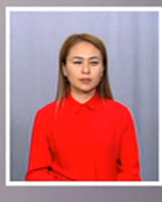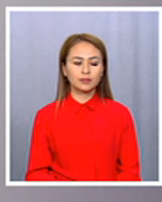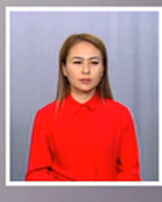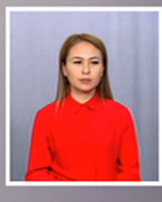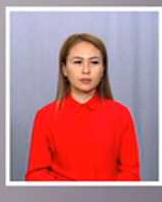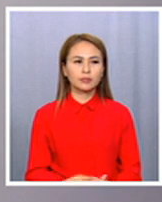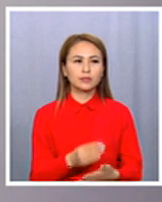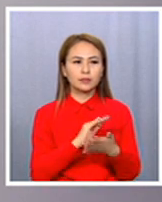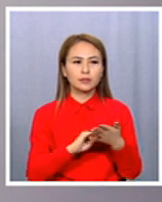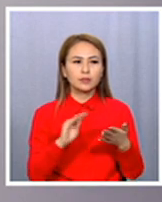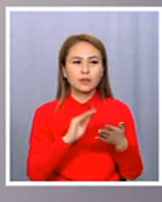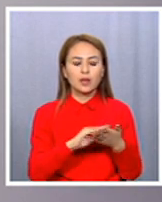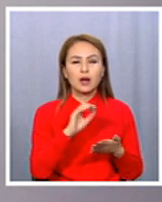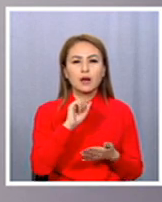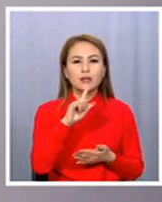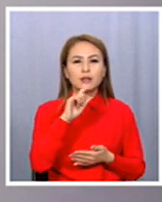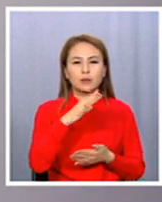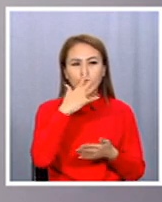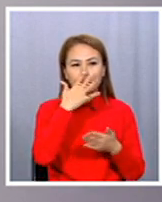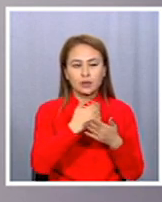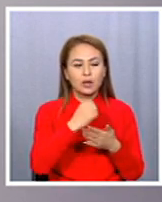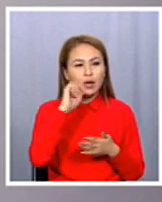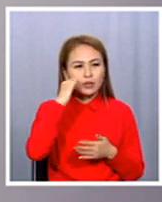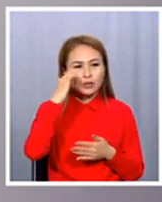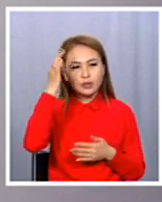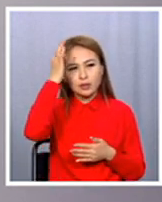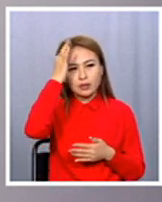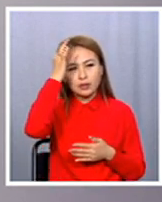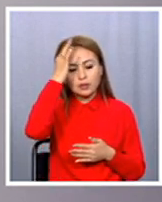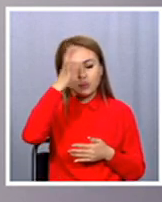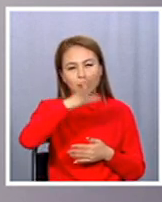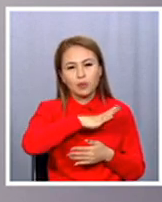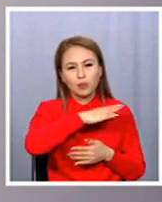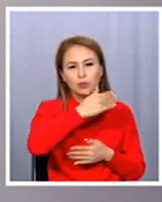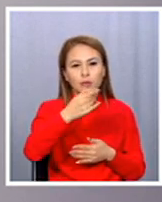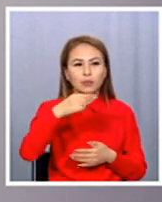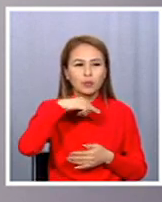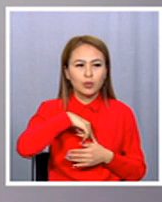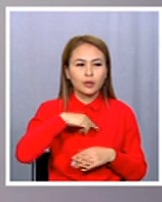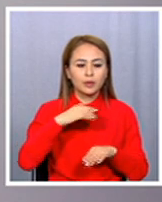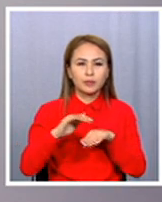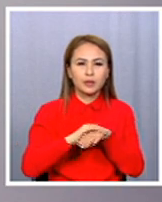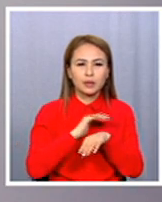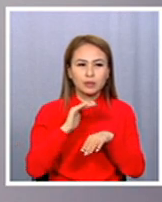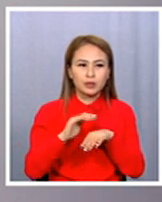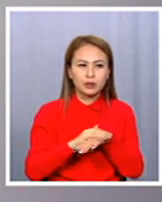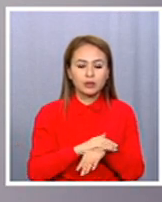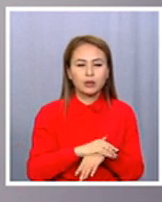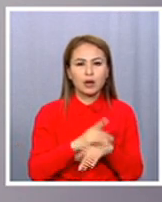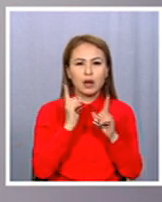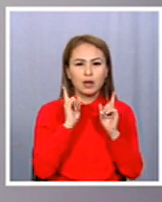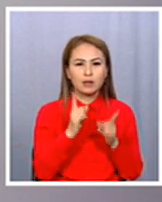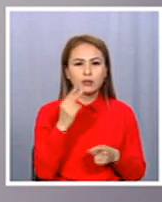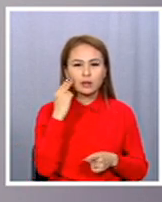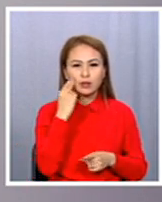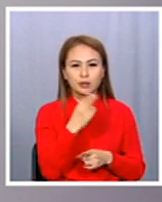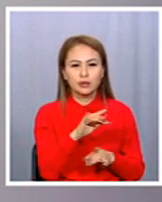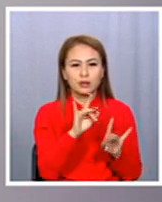Шығармада Азат өзінің әжесін еске түсіре отырып, оның бойындағы мейірімділікті, асыл қасиеттерді